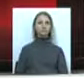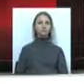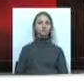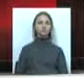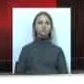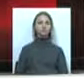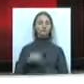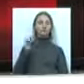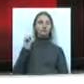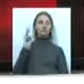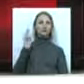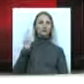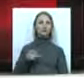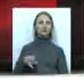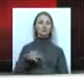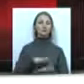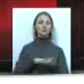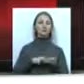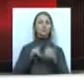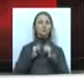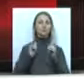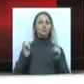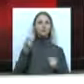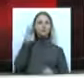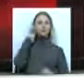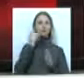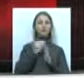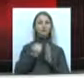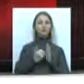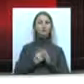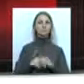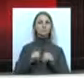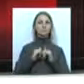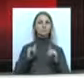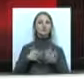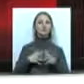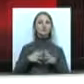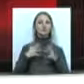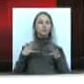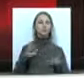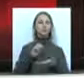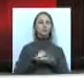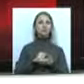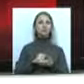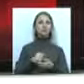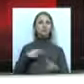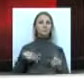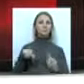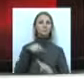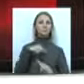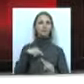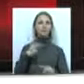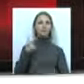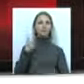Жақсы ауданда нәтижелі жұмыспен қамту және жаппай кәсіпкерлікті дамыту мемлекеттік бағдарламасы жүйелі жүзеге асып келеді.